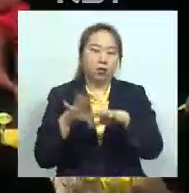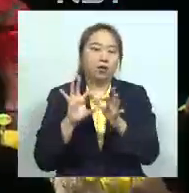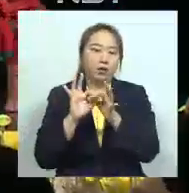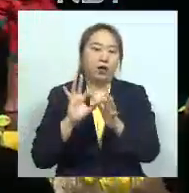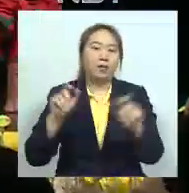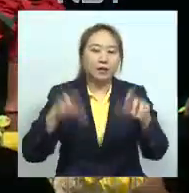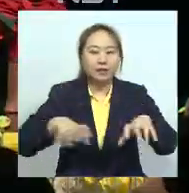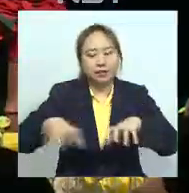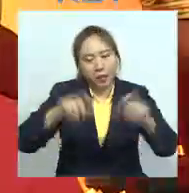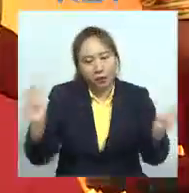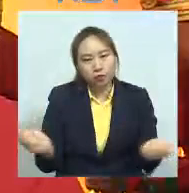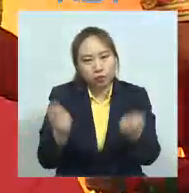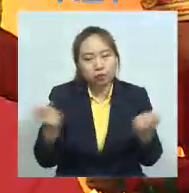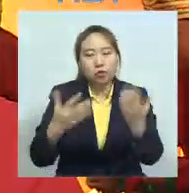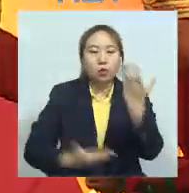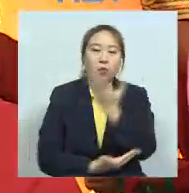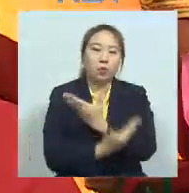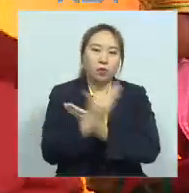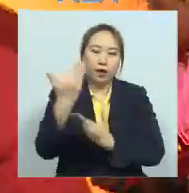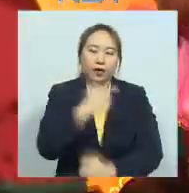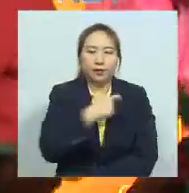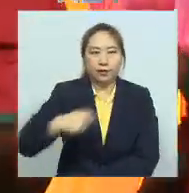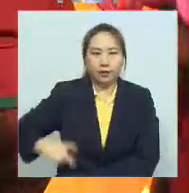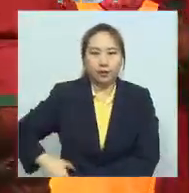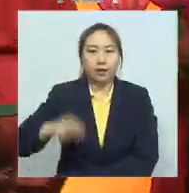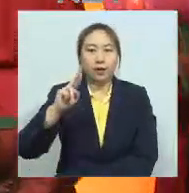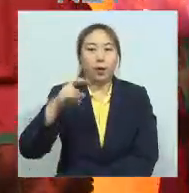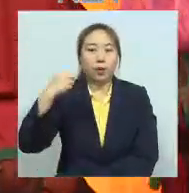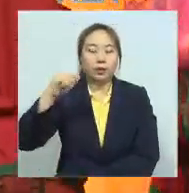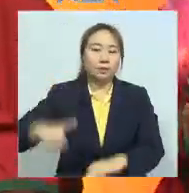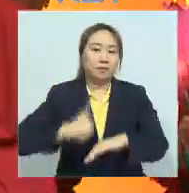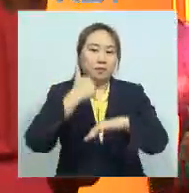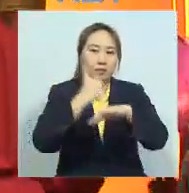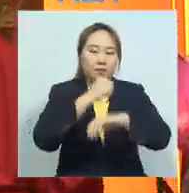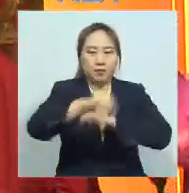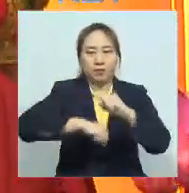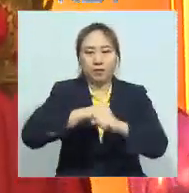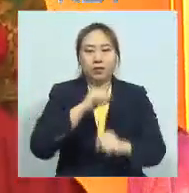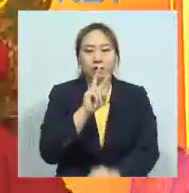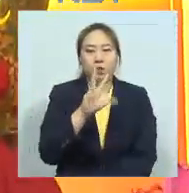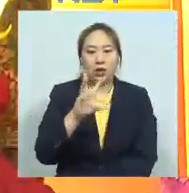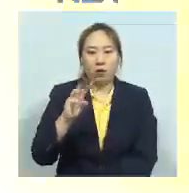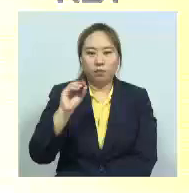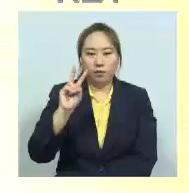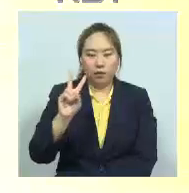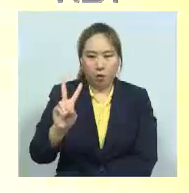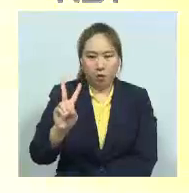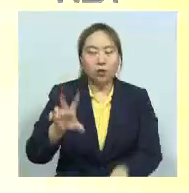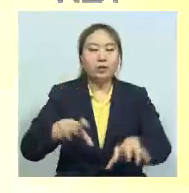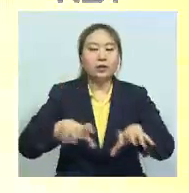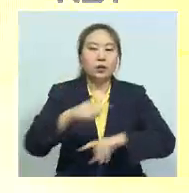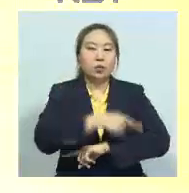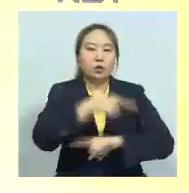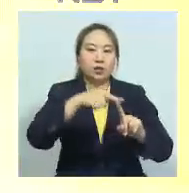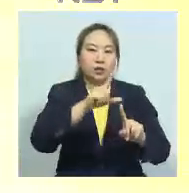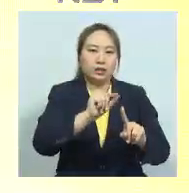พสมโภชเนื่องในโอกาสมหามงคลพระราชพิธีบรมราชาภิเษกพุทธศักราช2562กำหนดจัดขึ้นระหว่